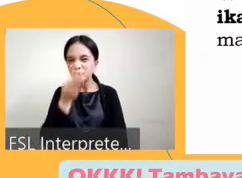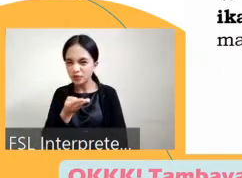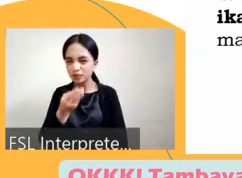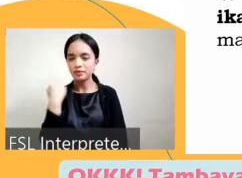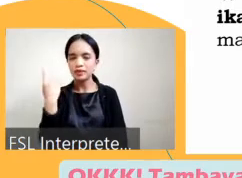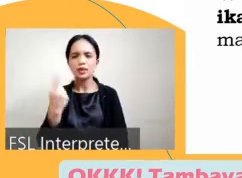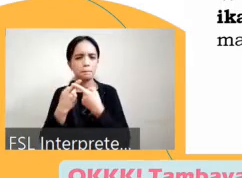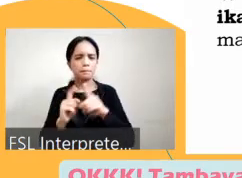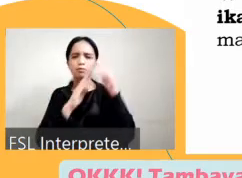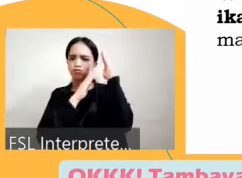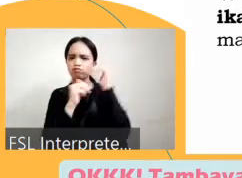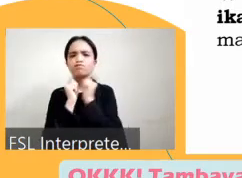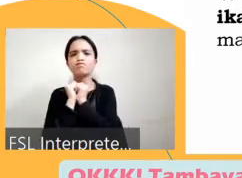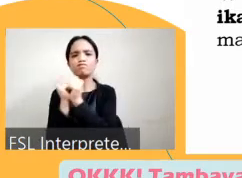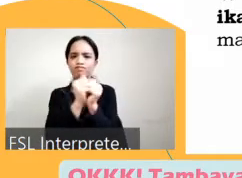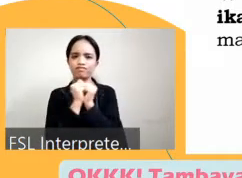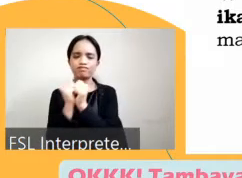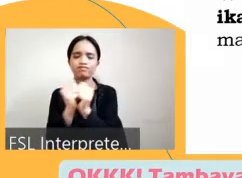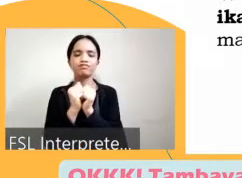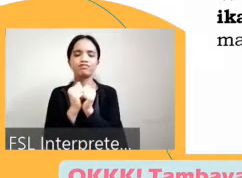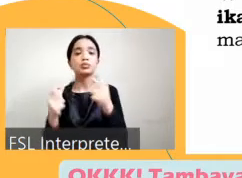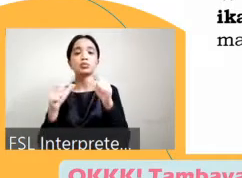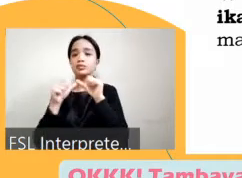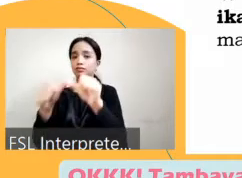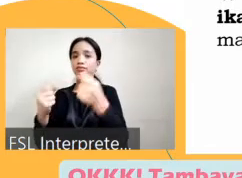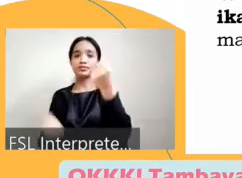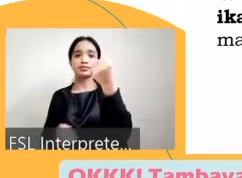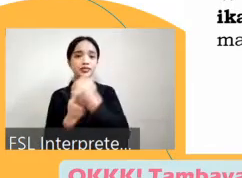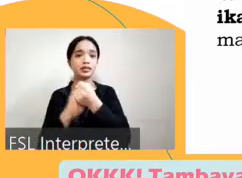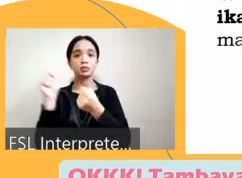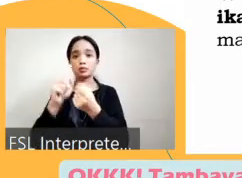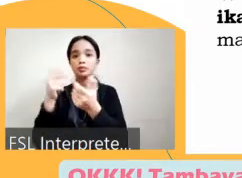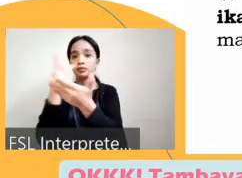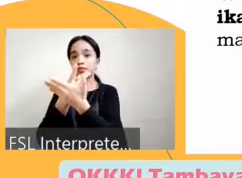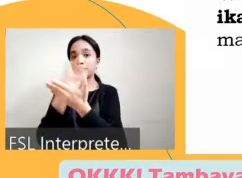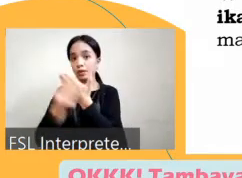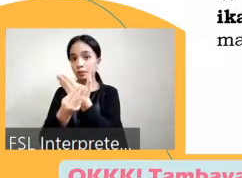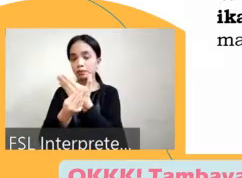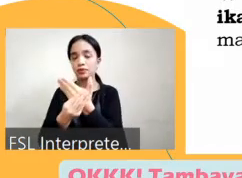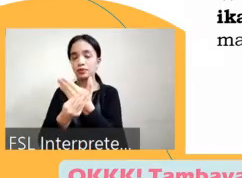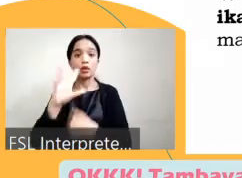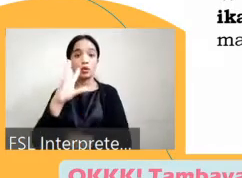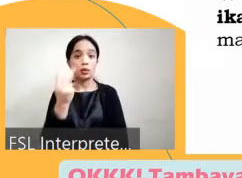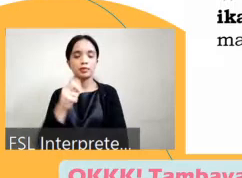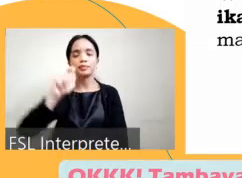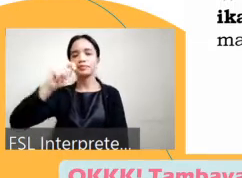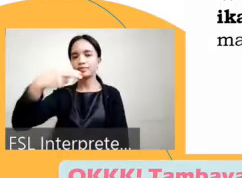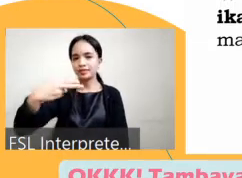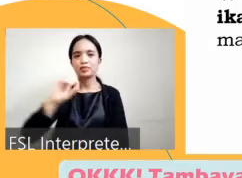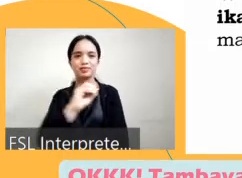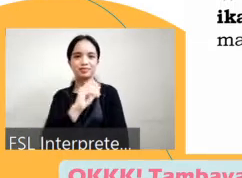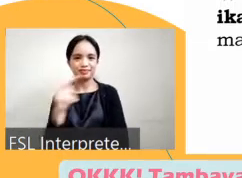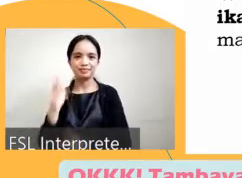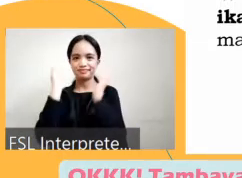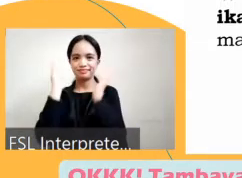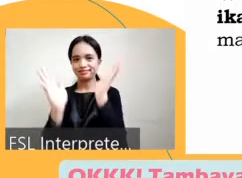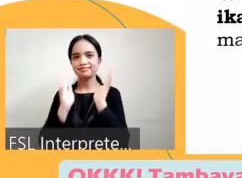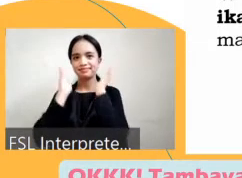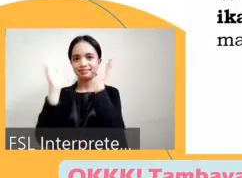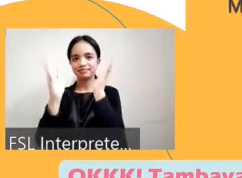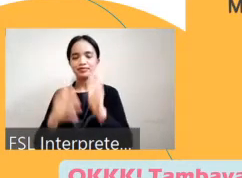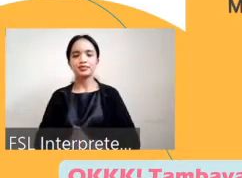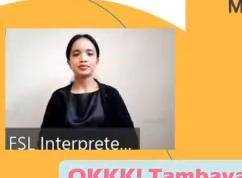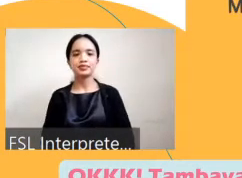sana samahan nyo kami, patuloy nyong suportahan ang programa na ito every Thursday. OKKK Tambayan.